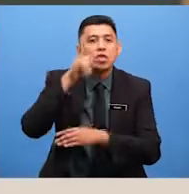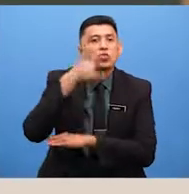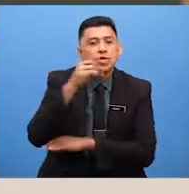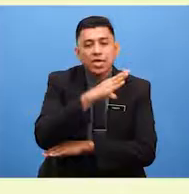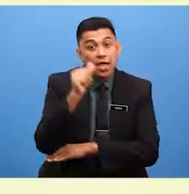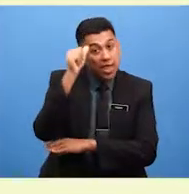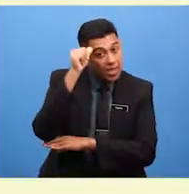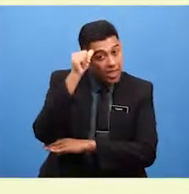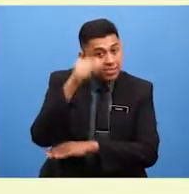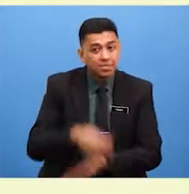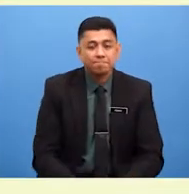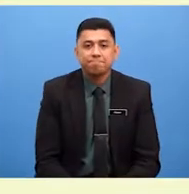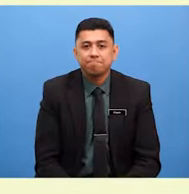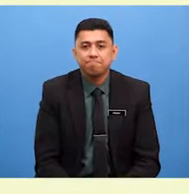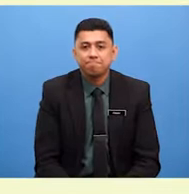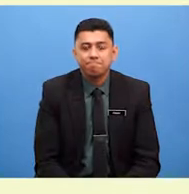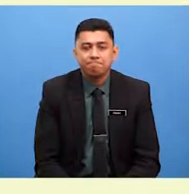Alex?